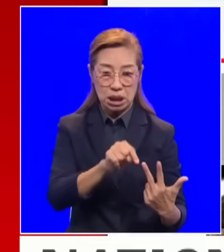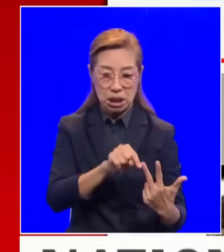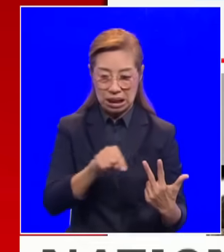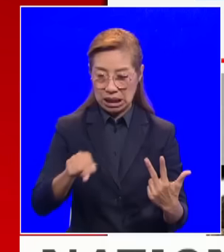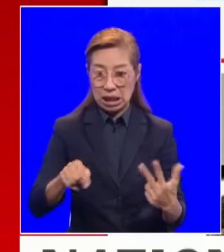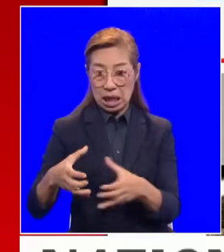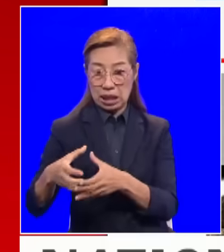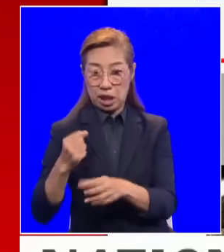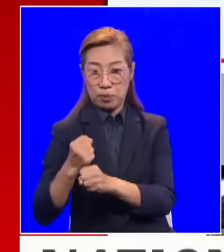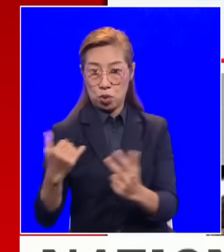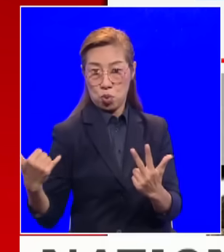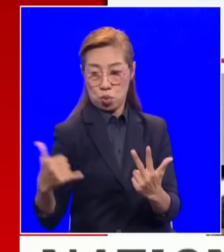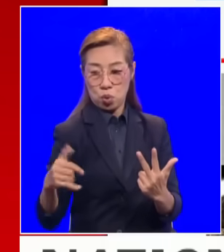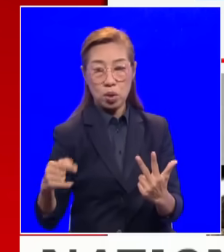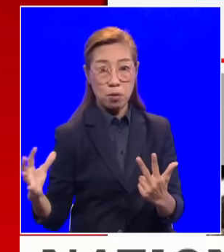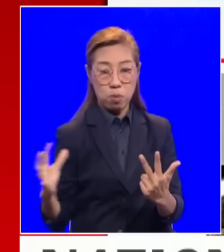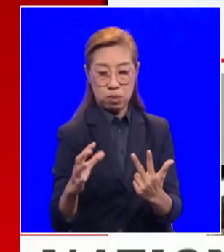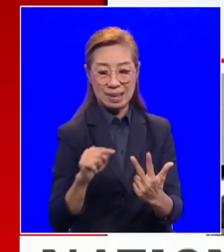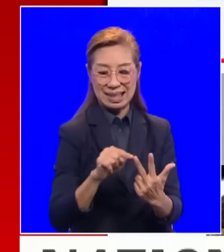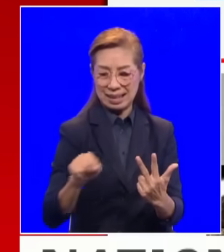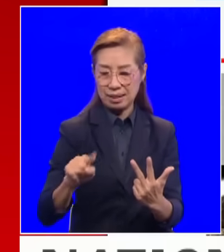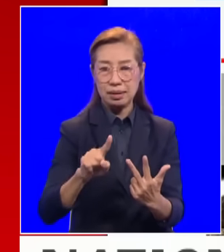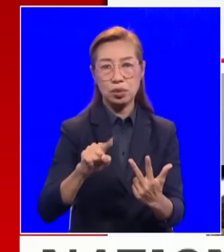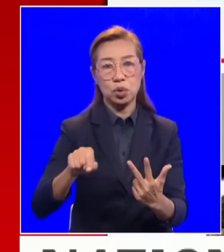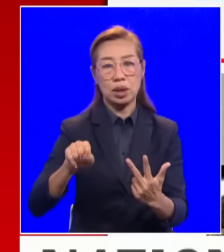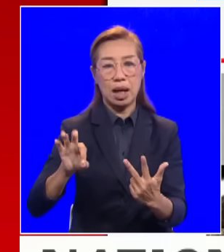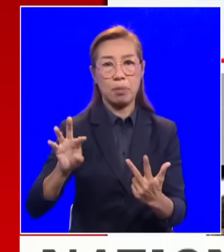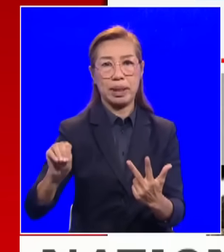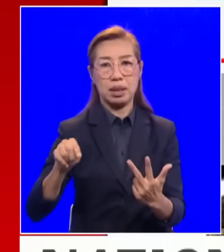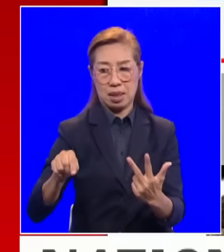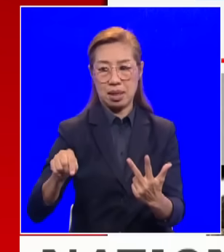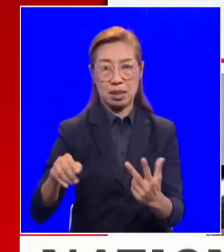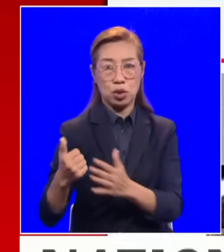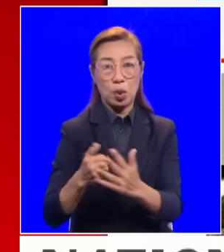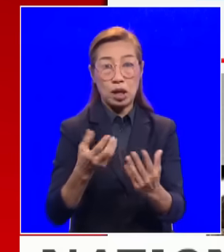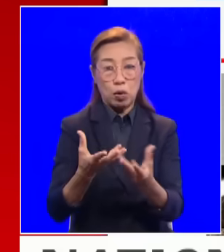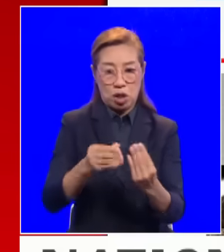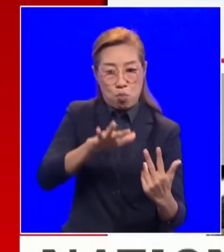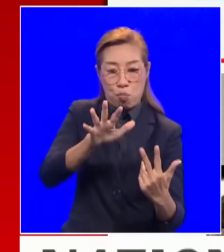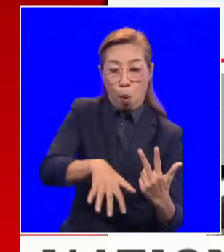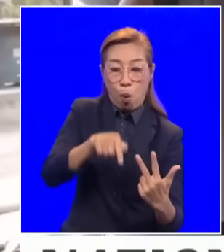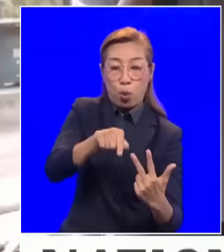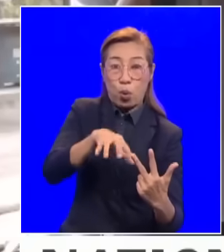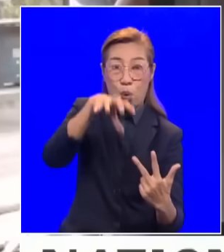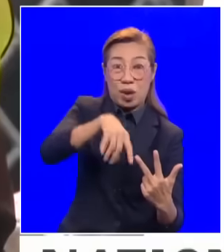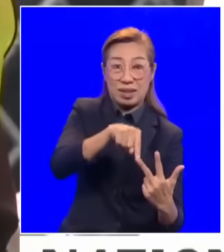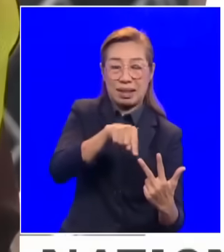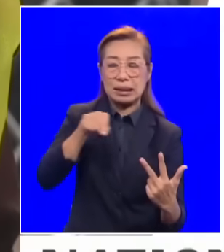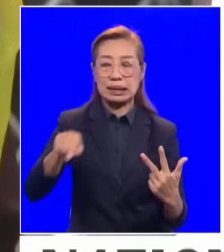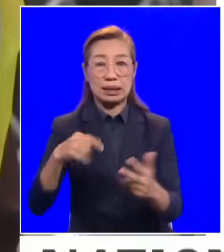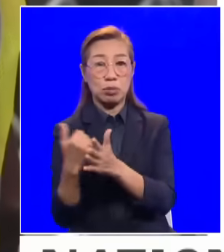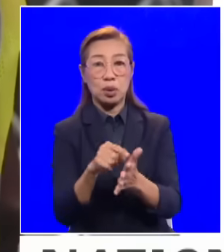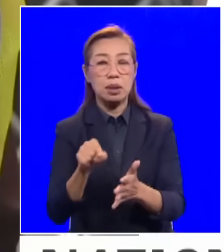คะหลังจากนั้นเนี่ยนะคะเมื่อช่วงเช้าเนี้ยท่านผู้ว่าราชการจังหวัดนครราชสีมาคุณชัยวัฒน์ชื่นโกสุมในอำเภอ